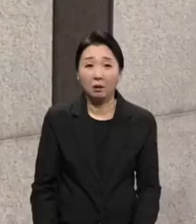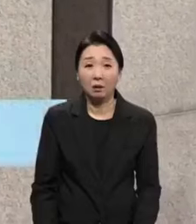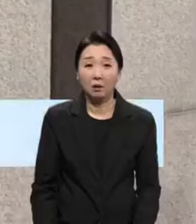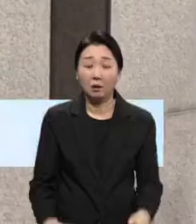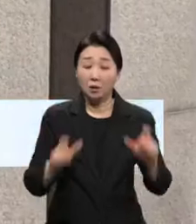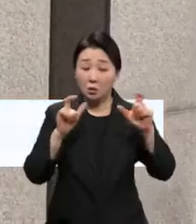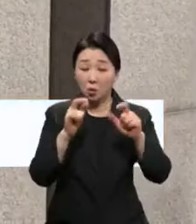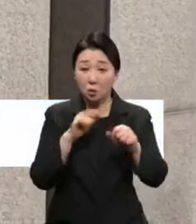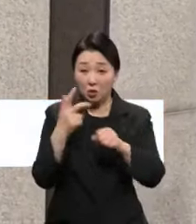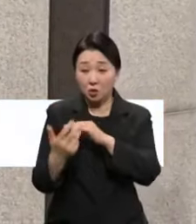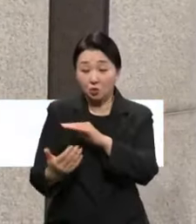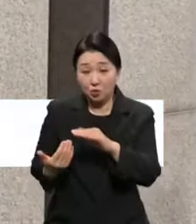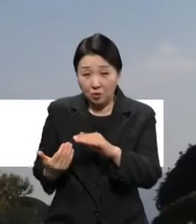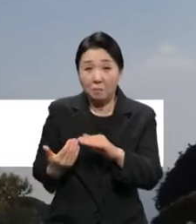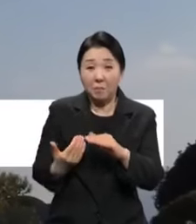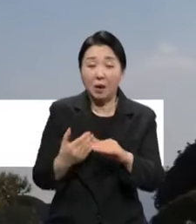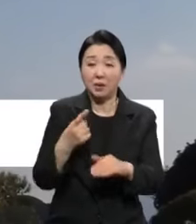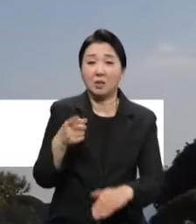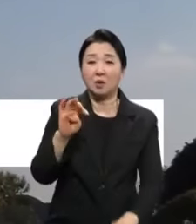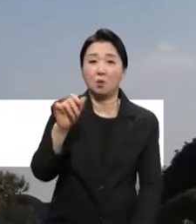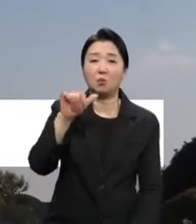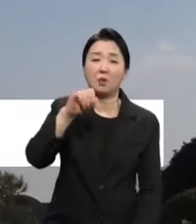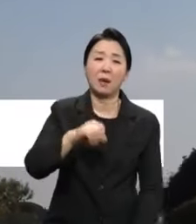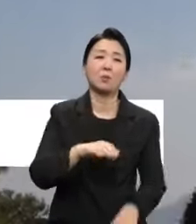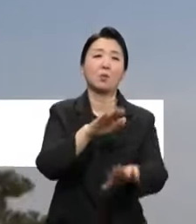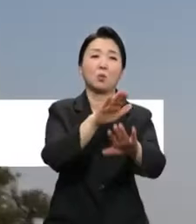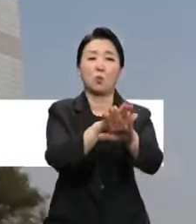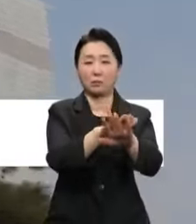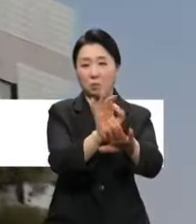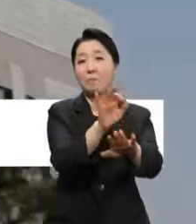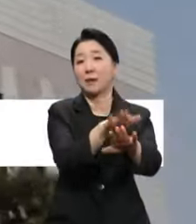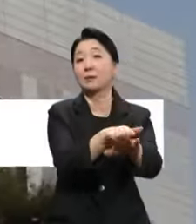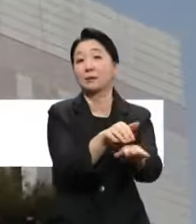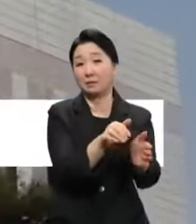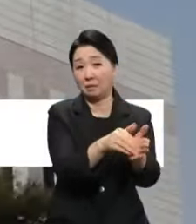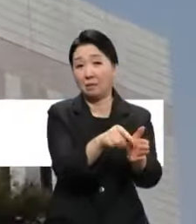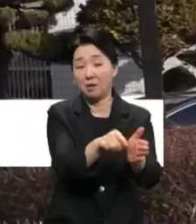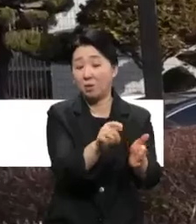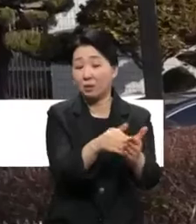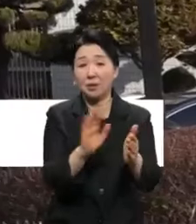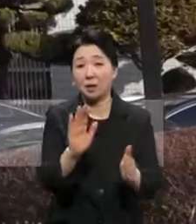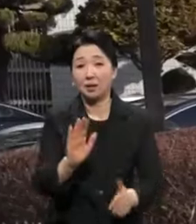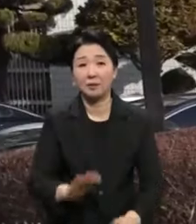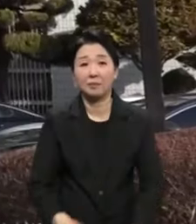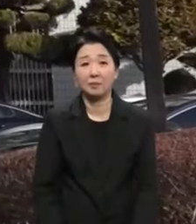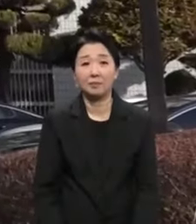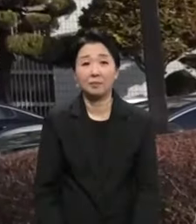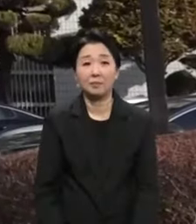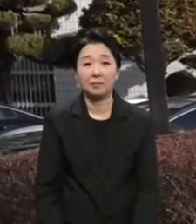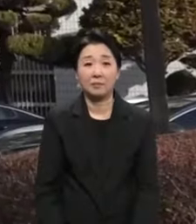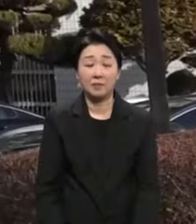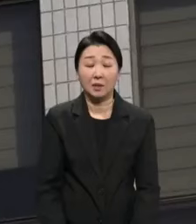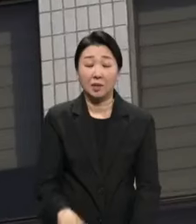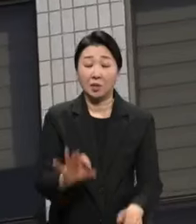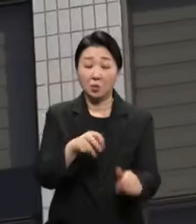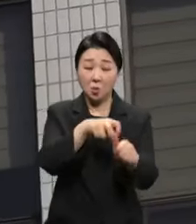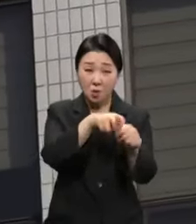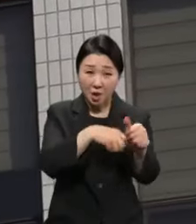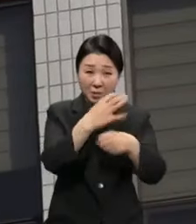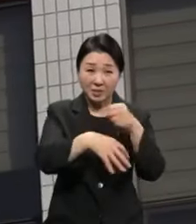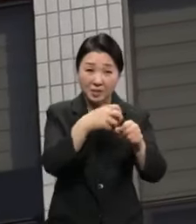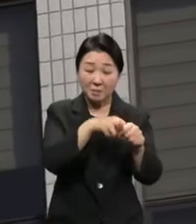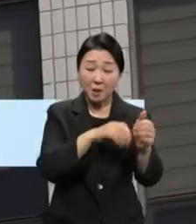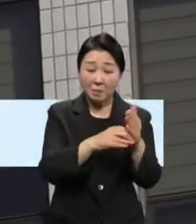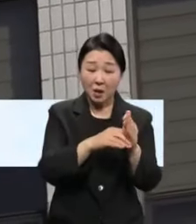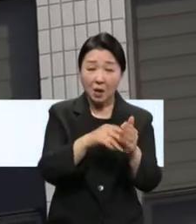전 가해자 측이 1억 5천만 원을 공탁했던 겁니다. 이걸로 끝이 아니었습니다. 감형을 받은 가해자 측이